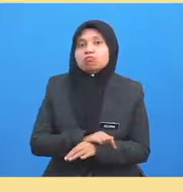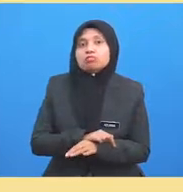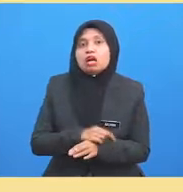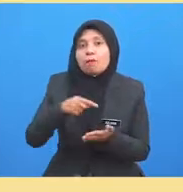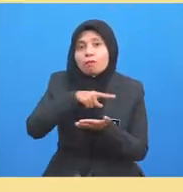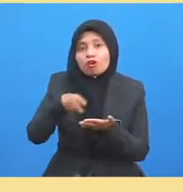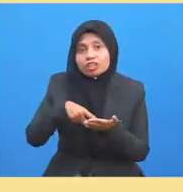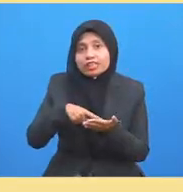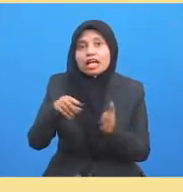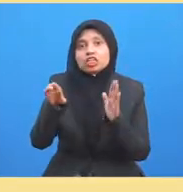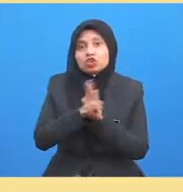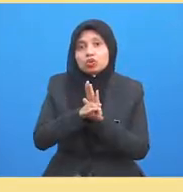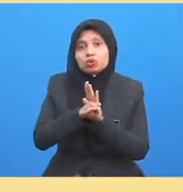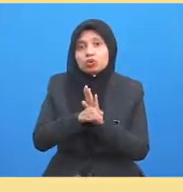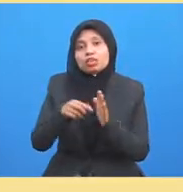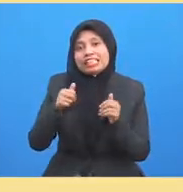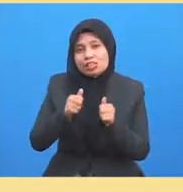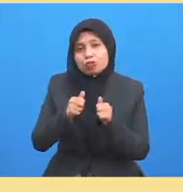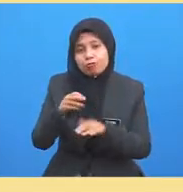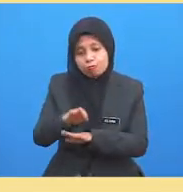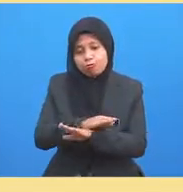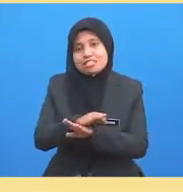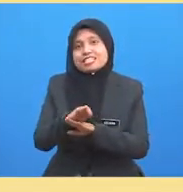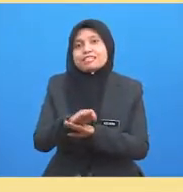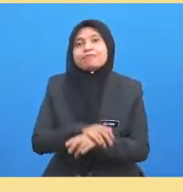peralatan mengikut fungsinya.